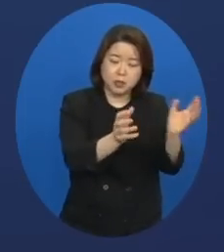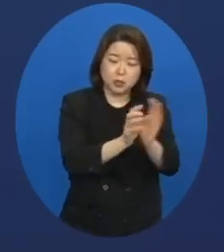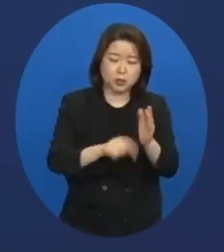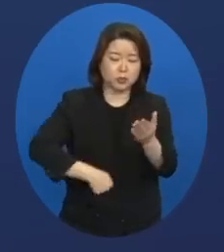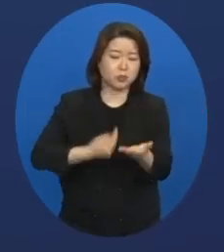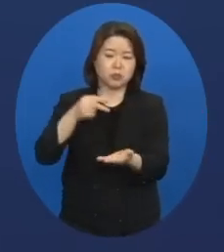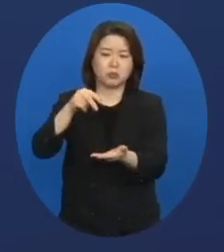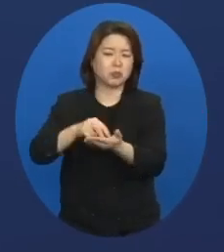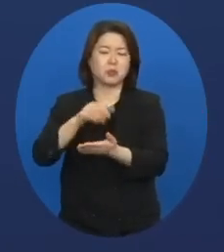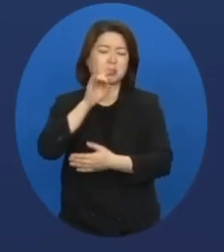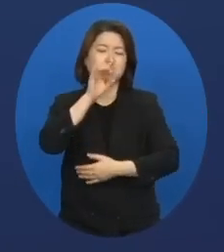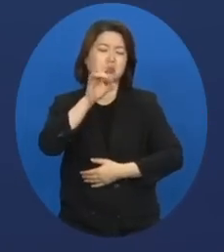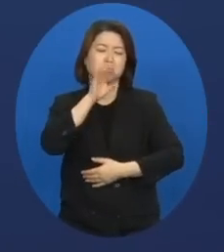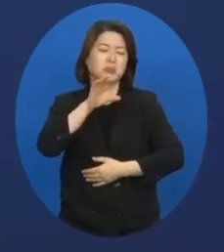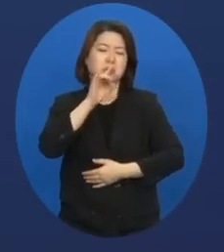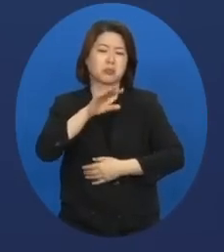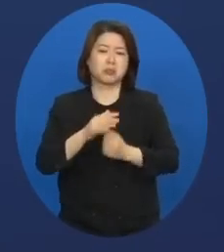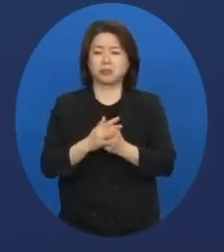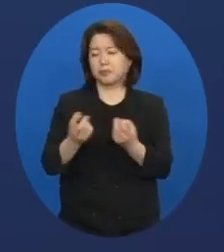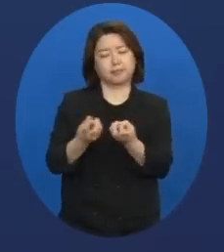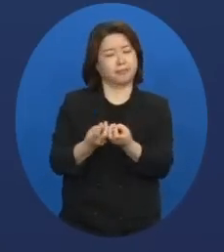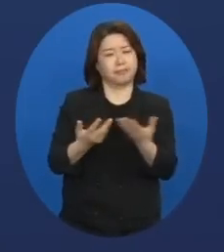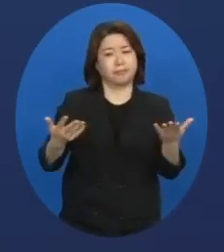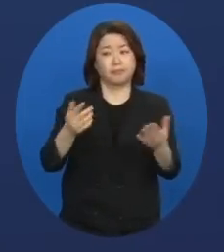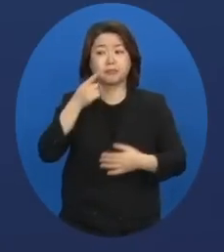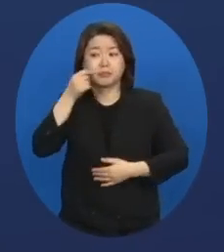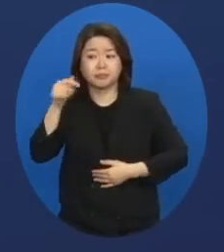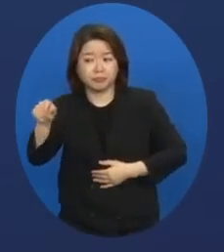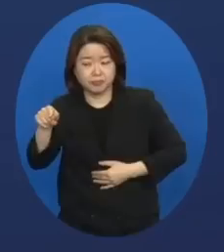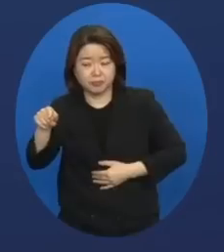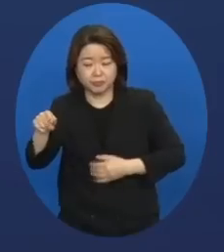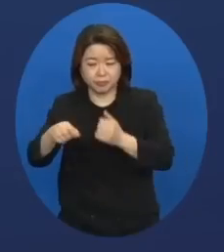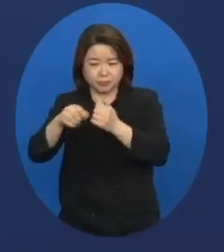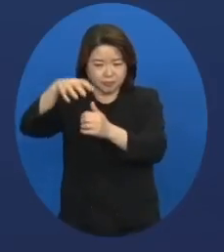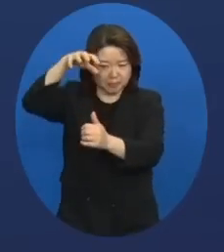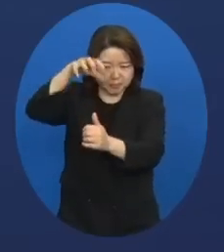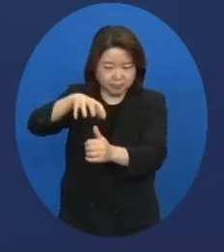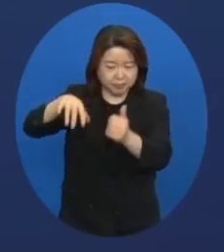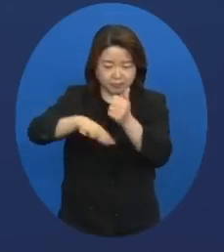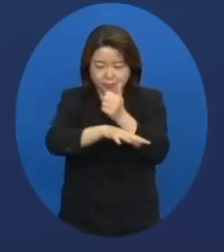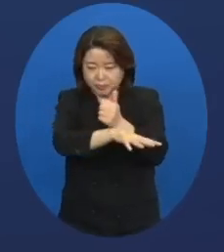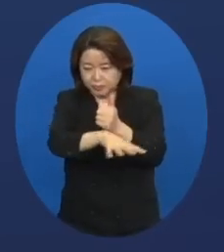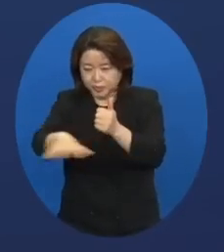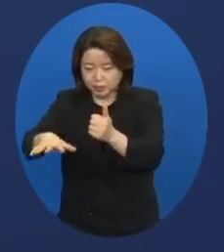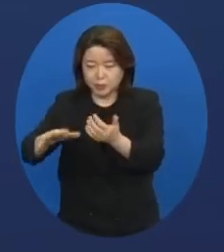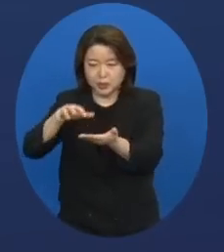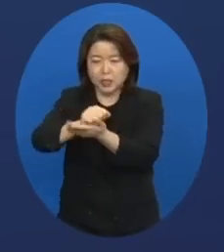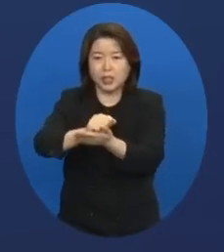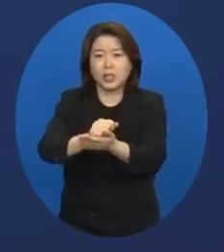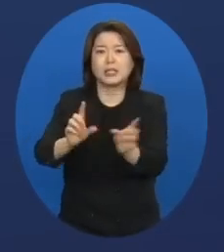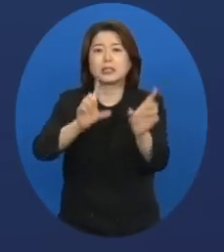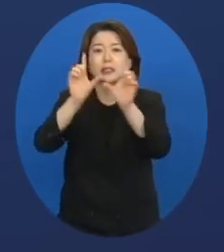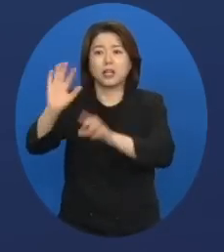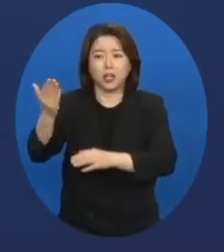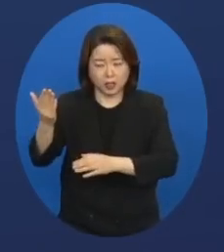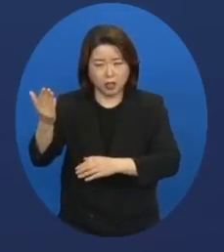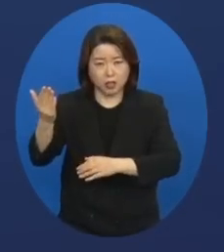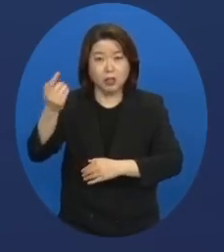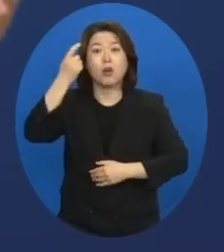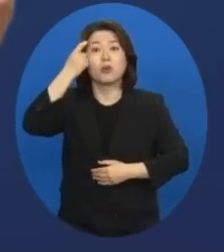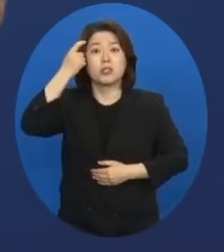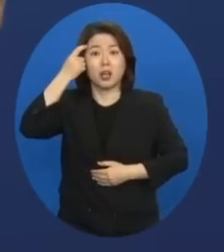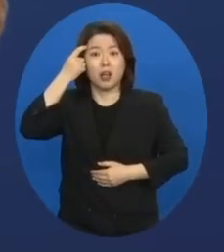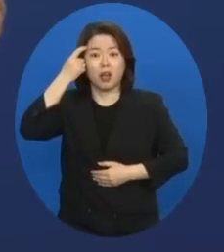없다. 어쩔 수 없이 우리는 일본 지배 아래 살아야 된다. 그들이